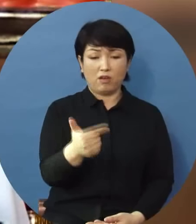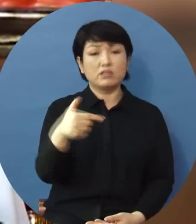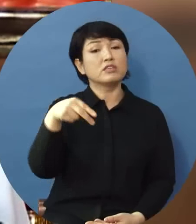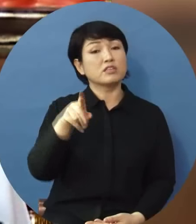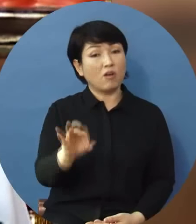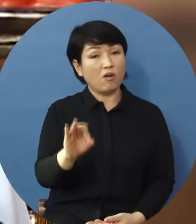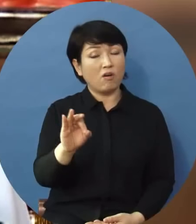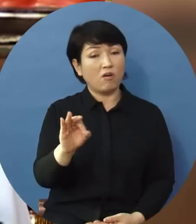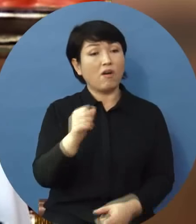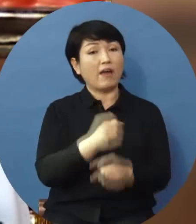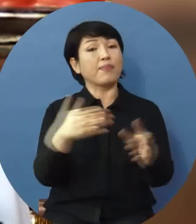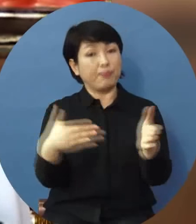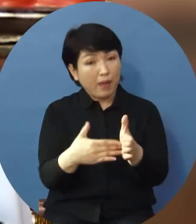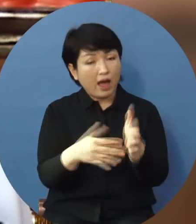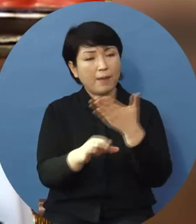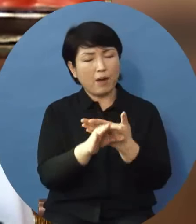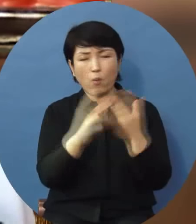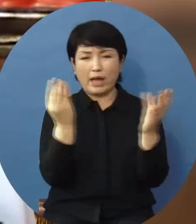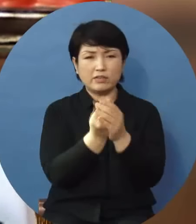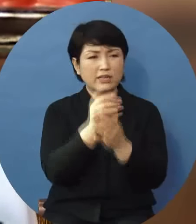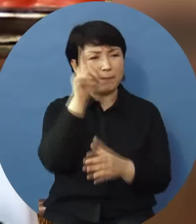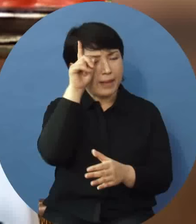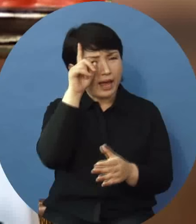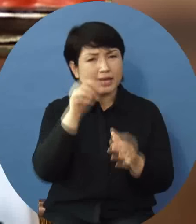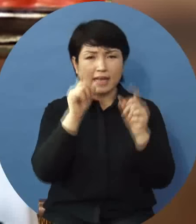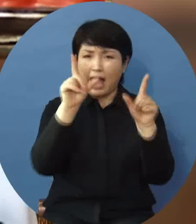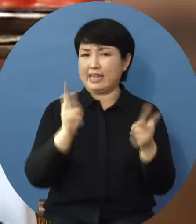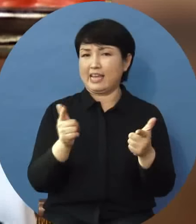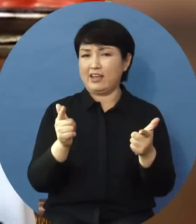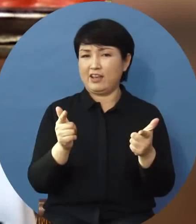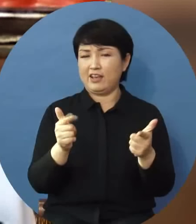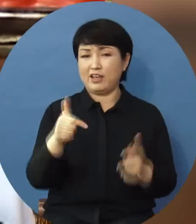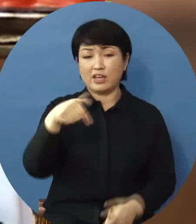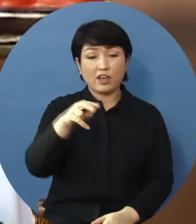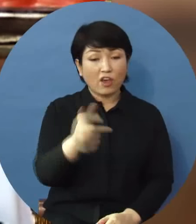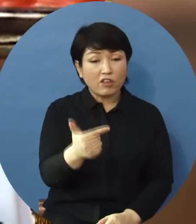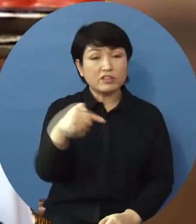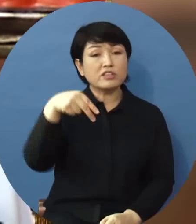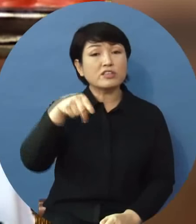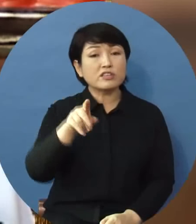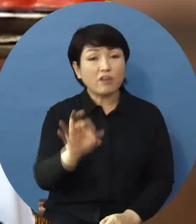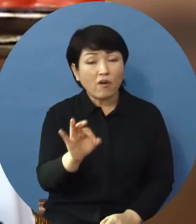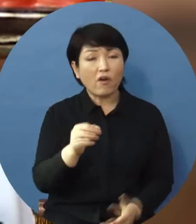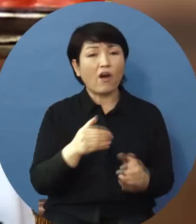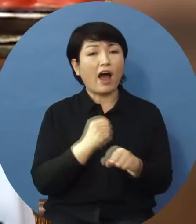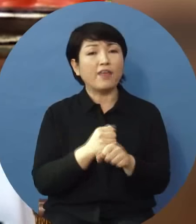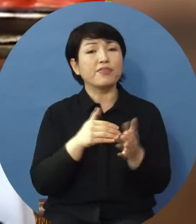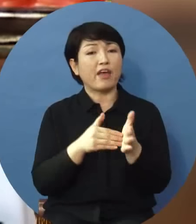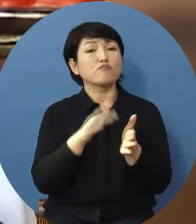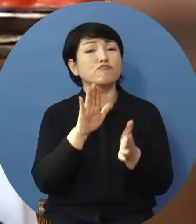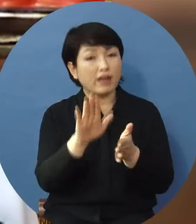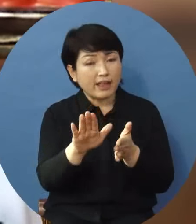초견성했다고 해서 그가 완전하게 깨쳤다는 얘기가 아니에요. 이 견성을 하면 그 다음에